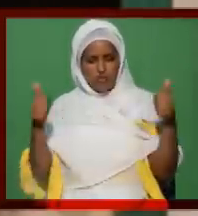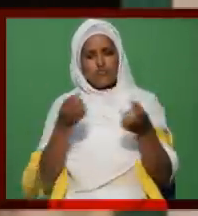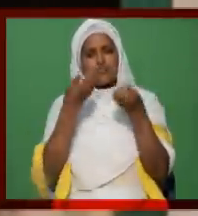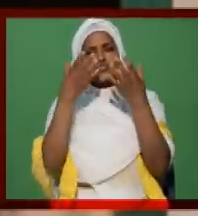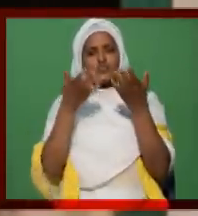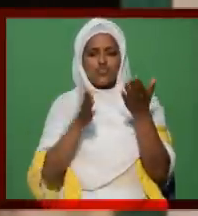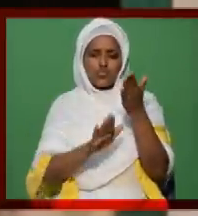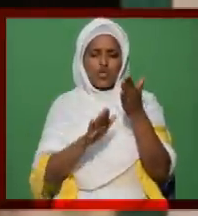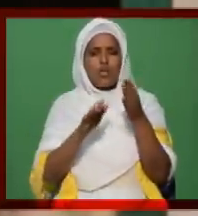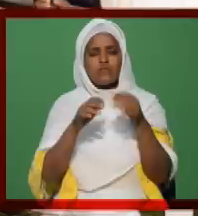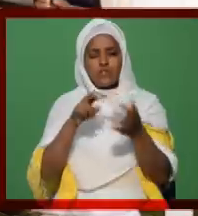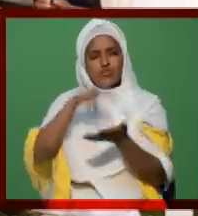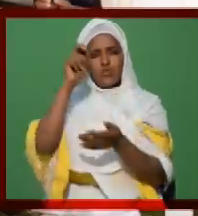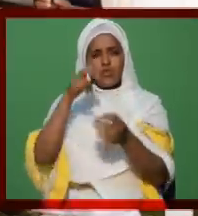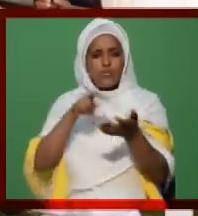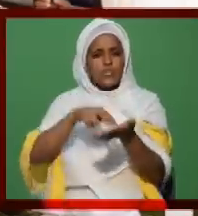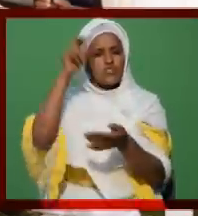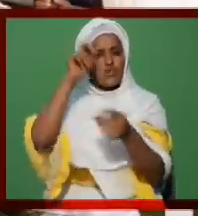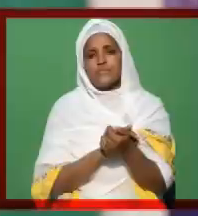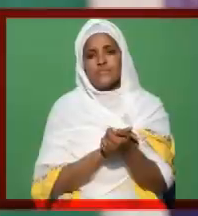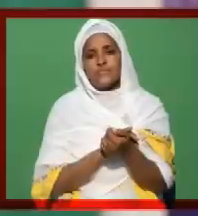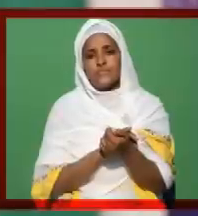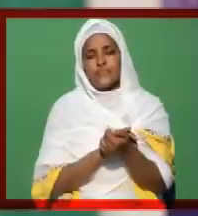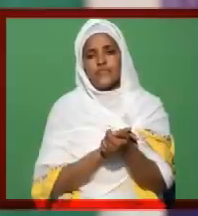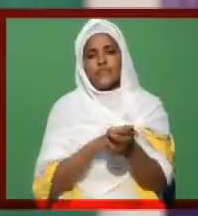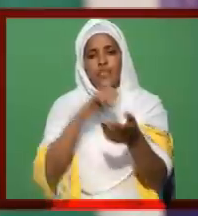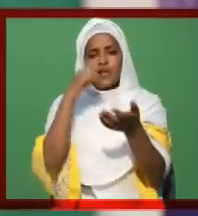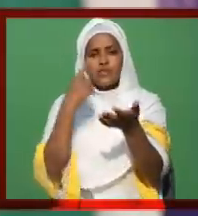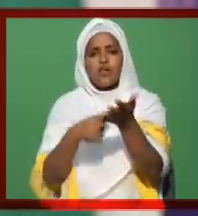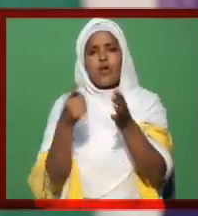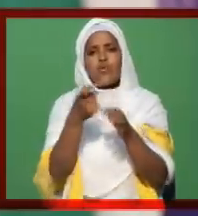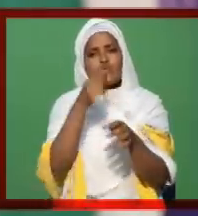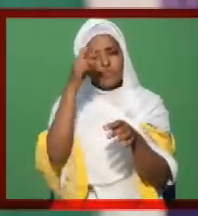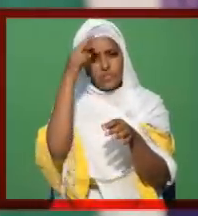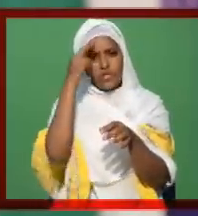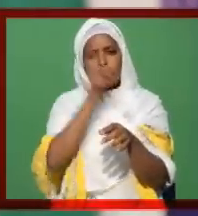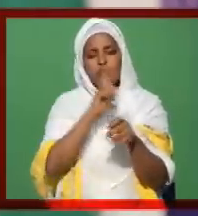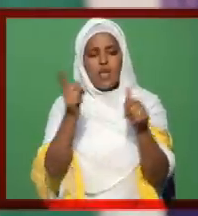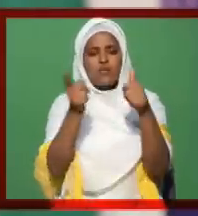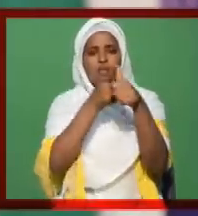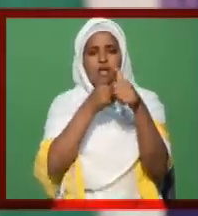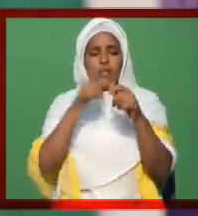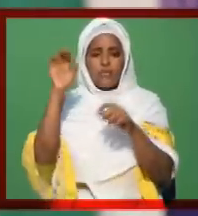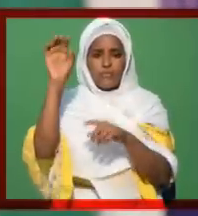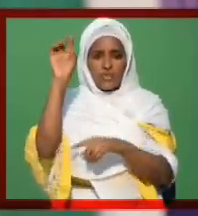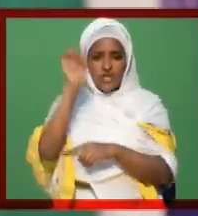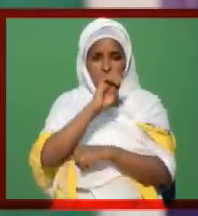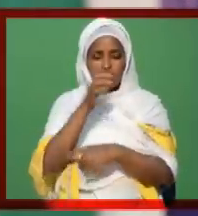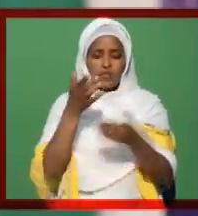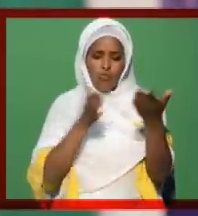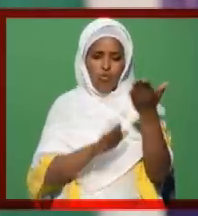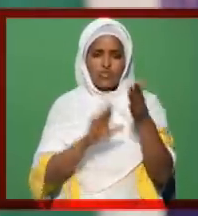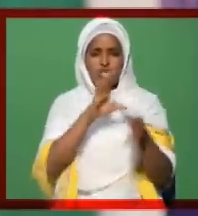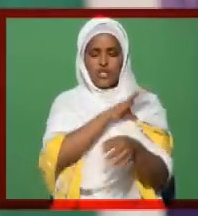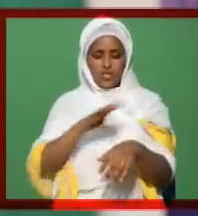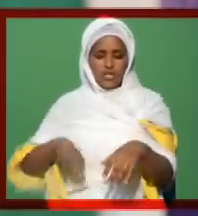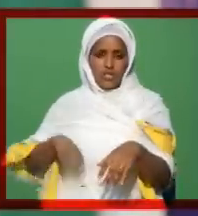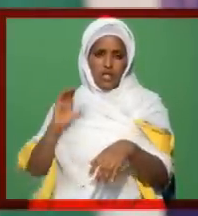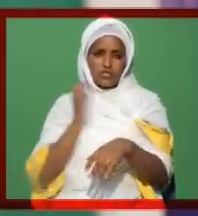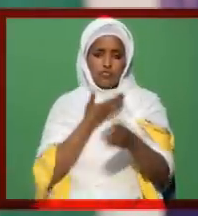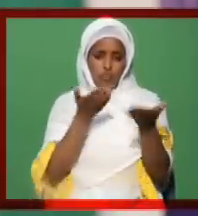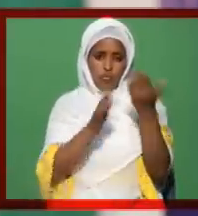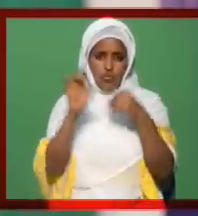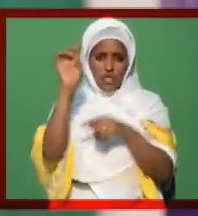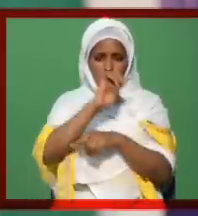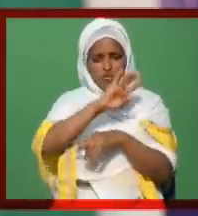ተነስተው ነበር። በትንሣኤው ግን የተነሱ ሙታን የሉ። ያ የሆነው ለምንድን ነው? አንደኛው በዕለተ ሞት ጌታችን በሞተበት ዕለት